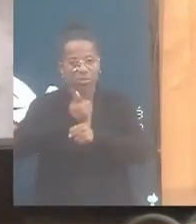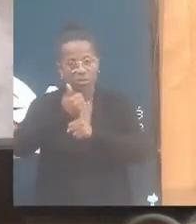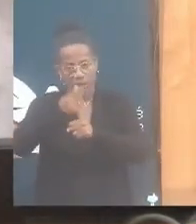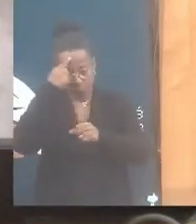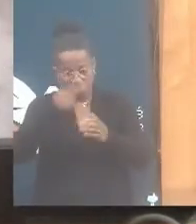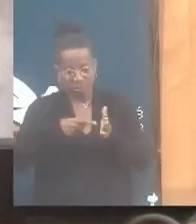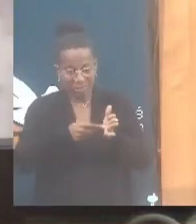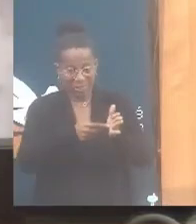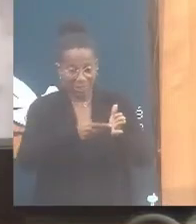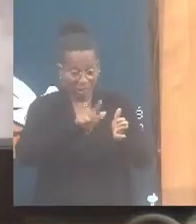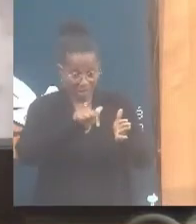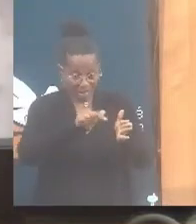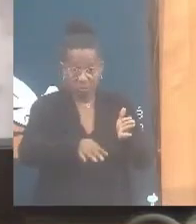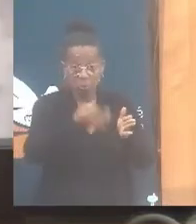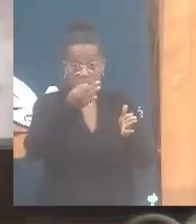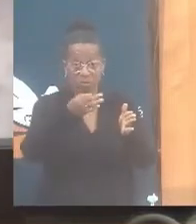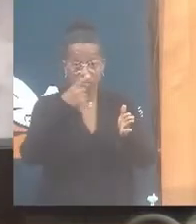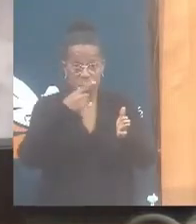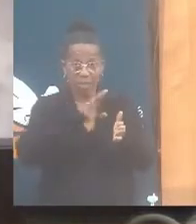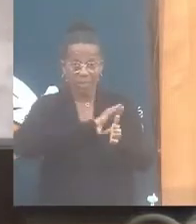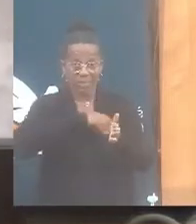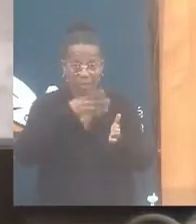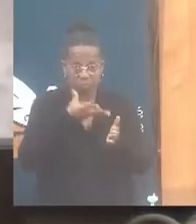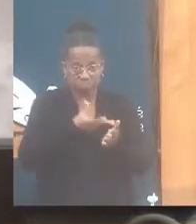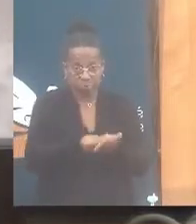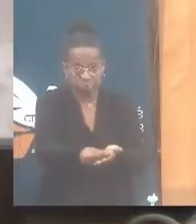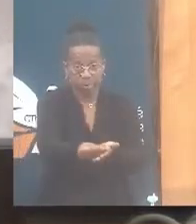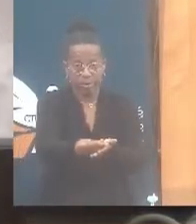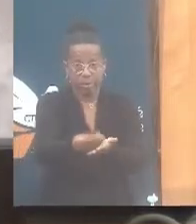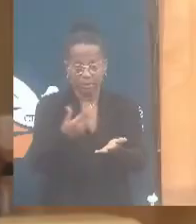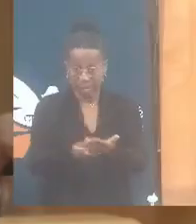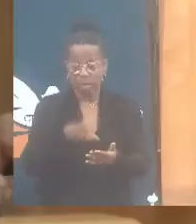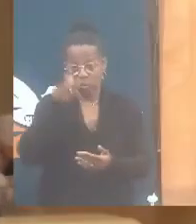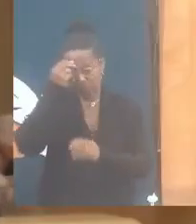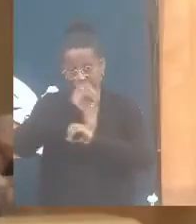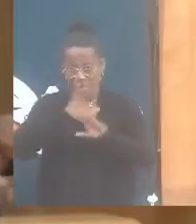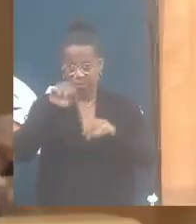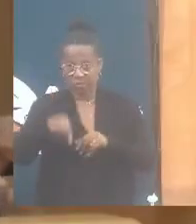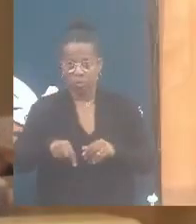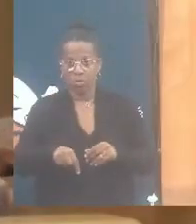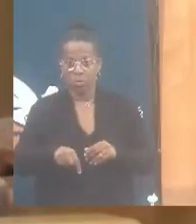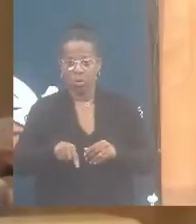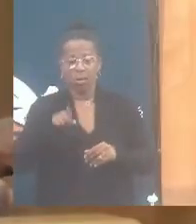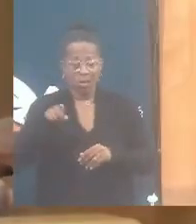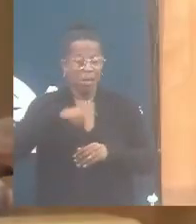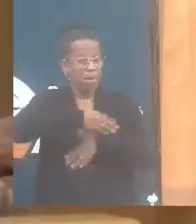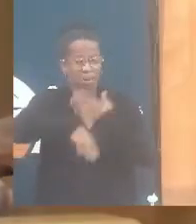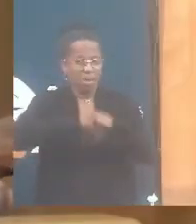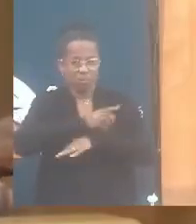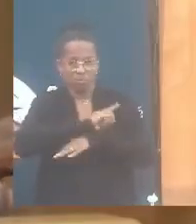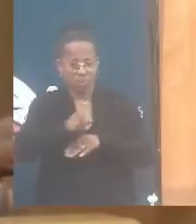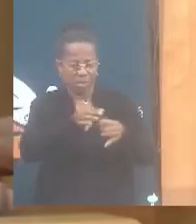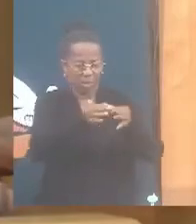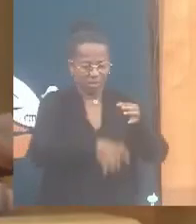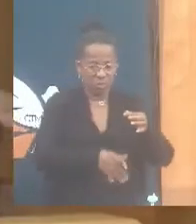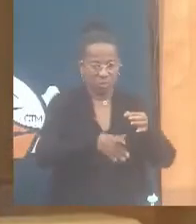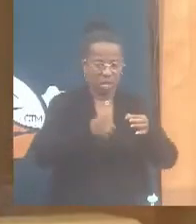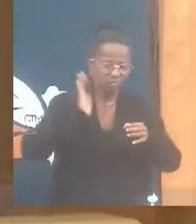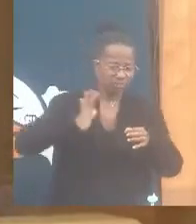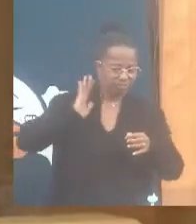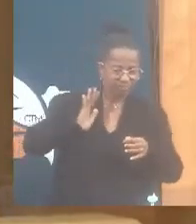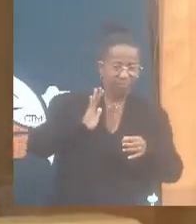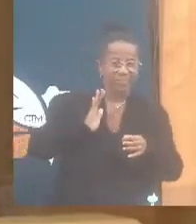que vous nous avez laissées. C'est ça qu'il faut comprendre. Alors ne mêlez pas des résultats